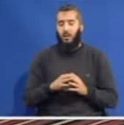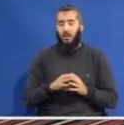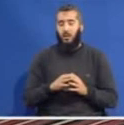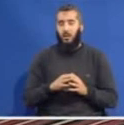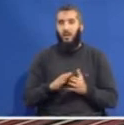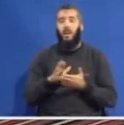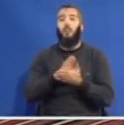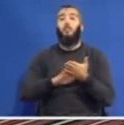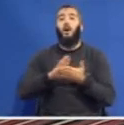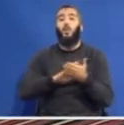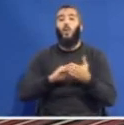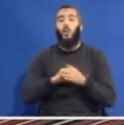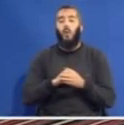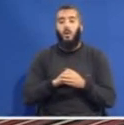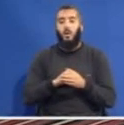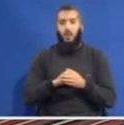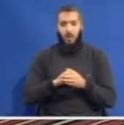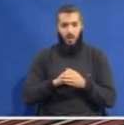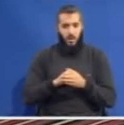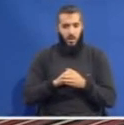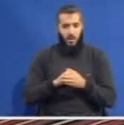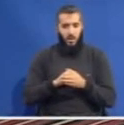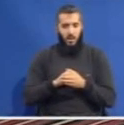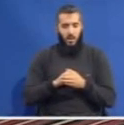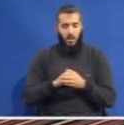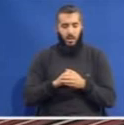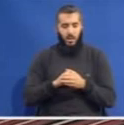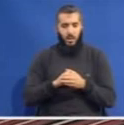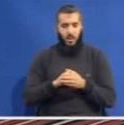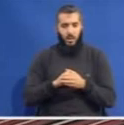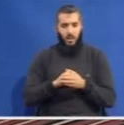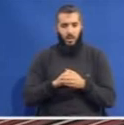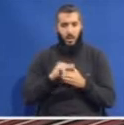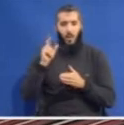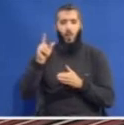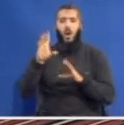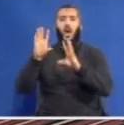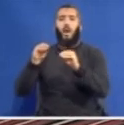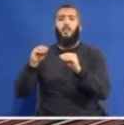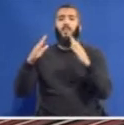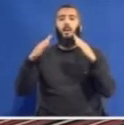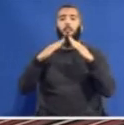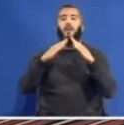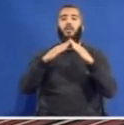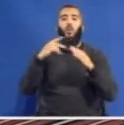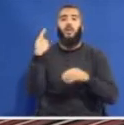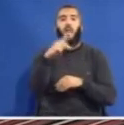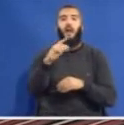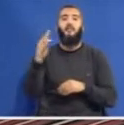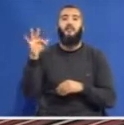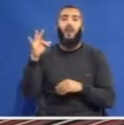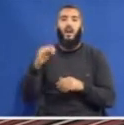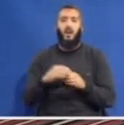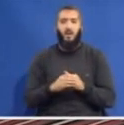واش تسكن كوخ؟ ايوه كوخ، في قرب تاع كوخ. ايوه. ولا وما حبوش